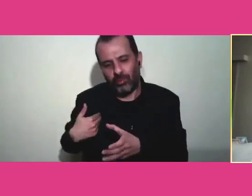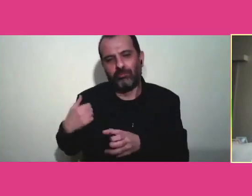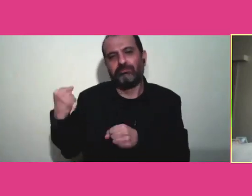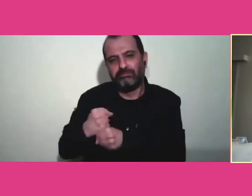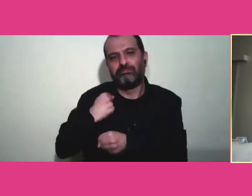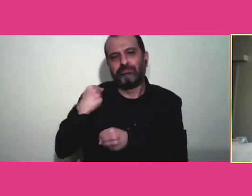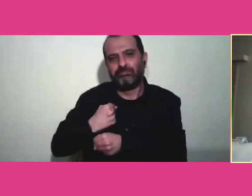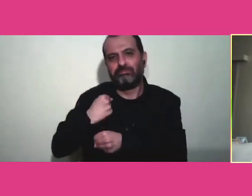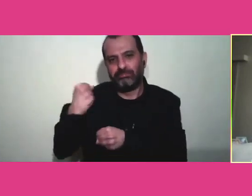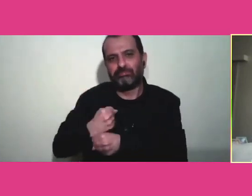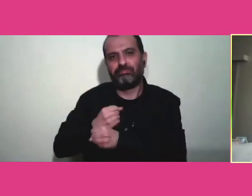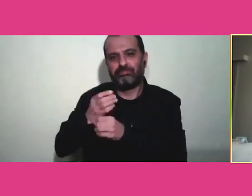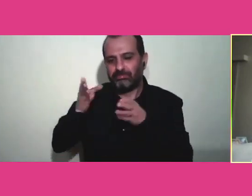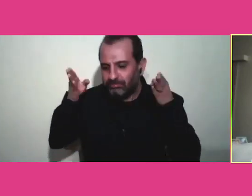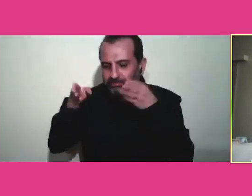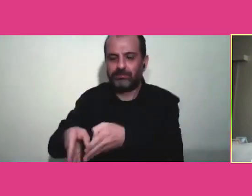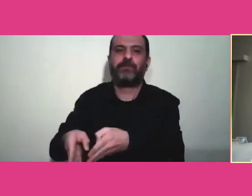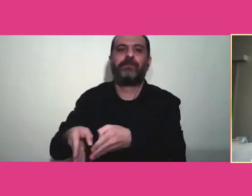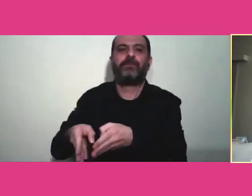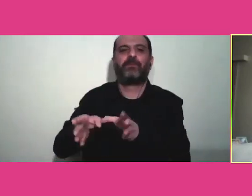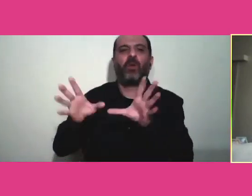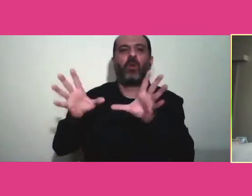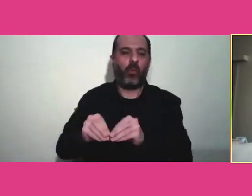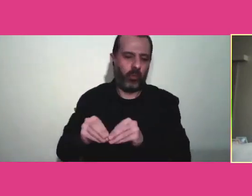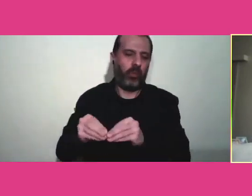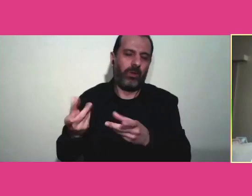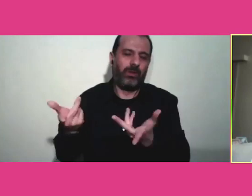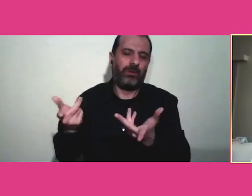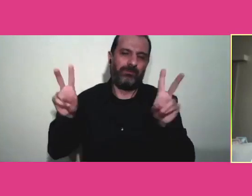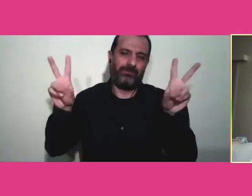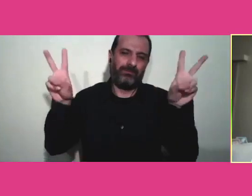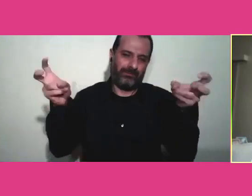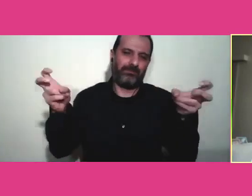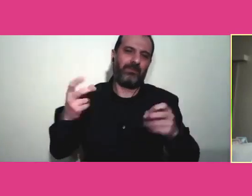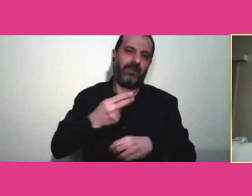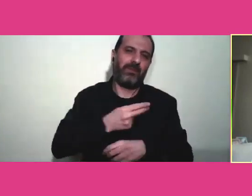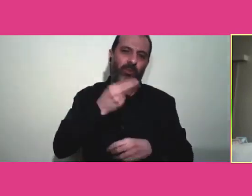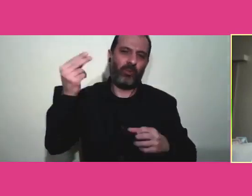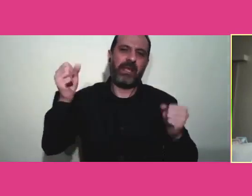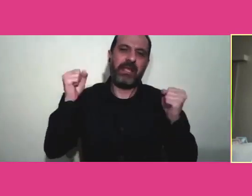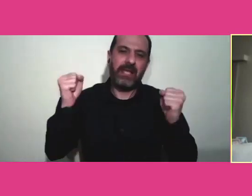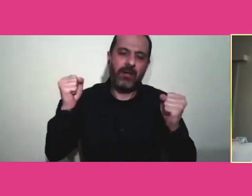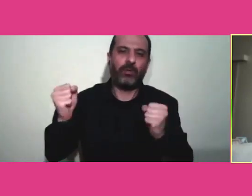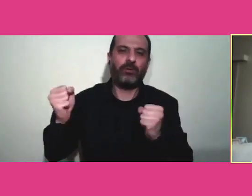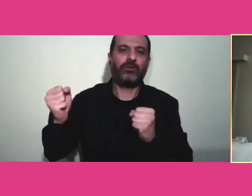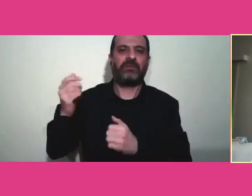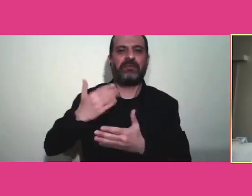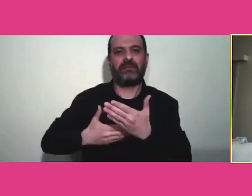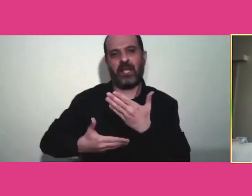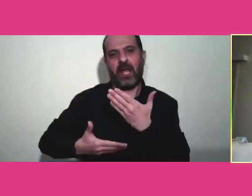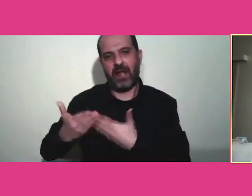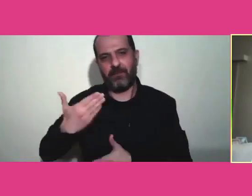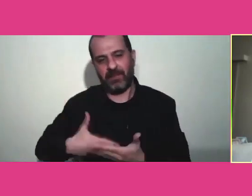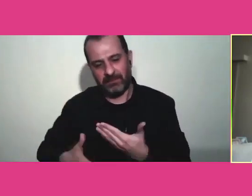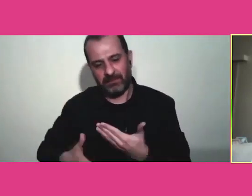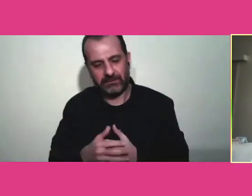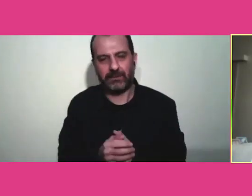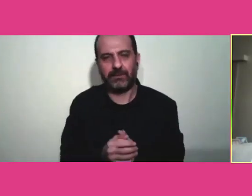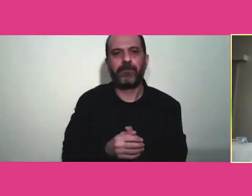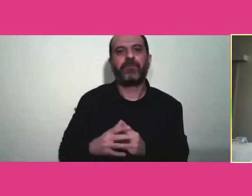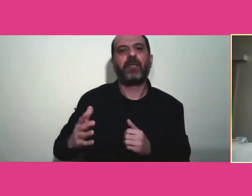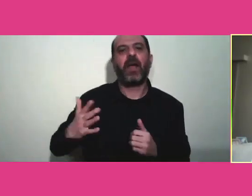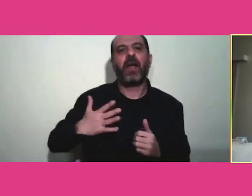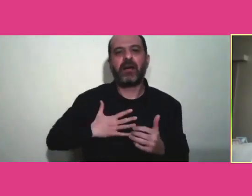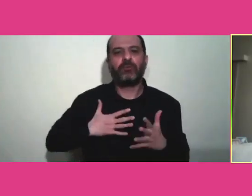εργαστήκαμε πάνω στο έργο Legends of Disability. Να ευχαριστήσουμε πάρα πολύ και τους ανθρώπους που